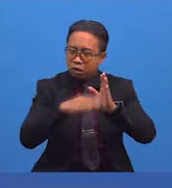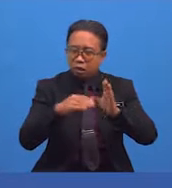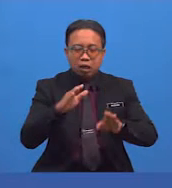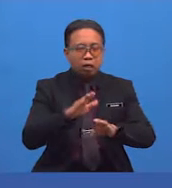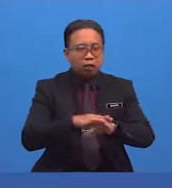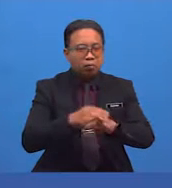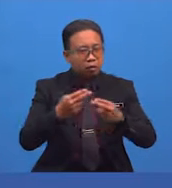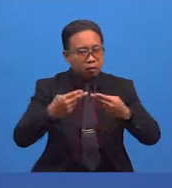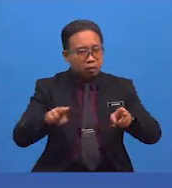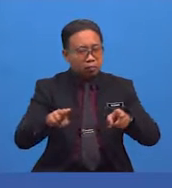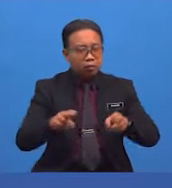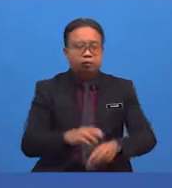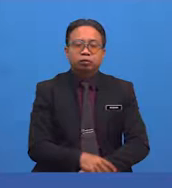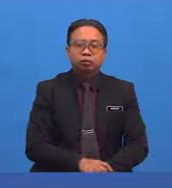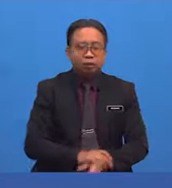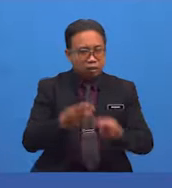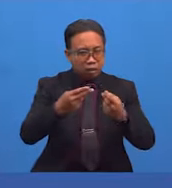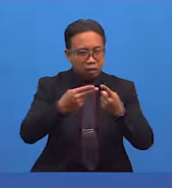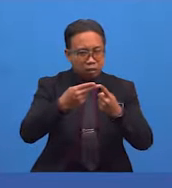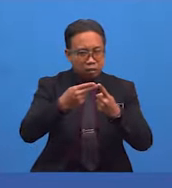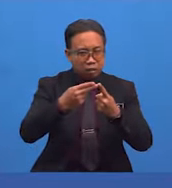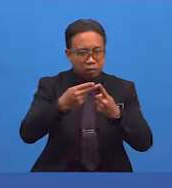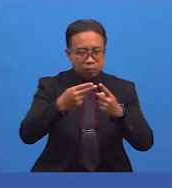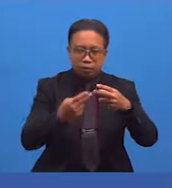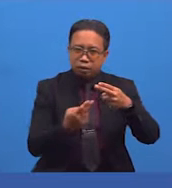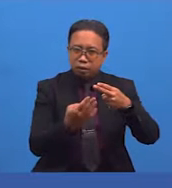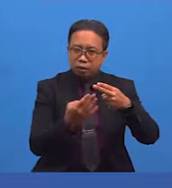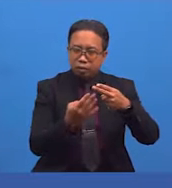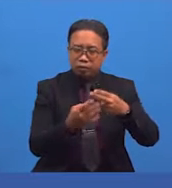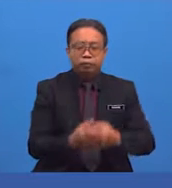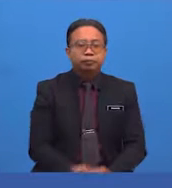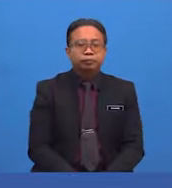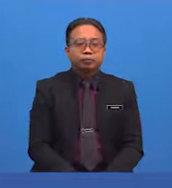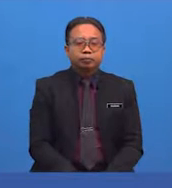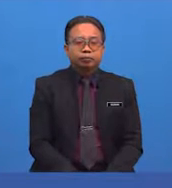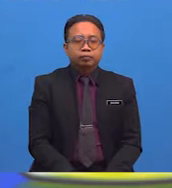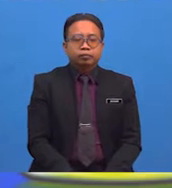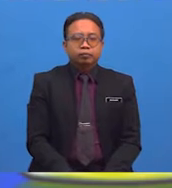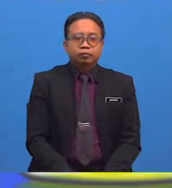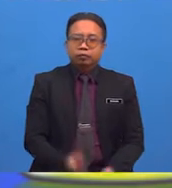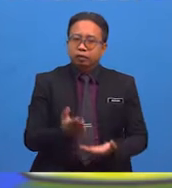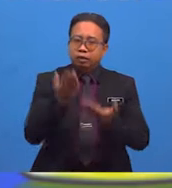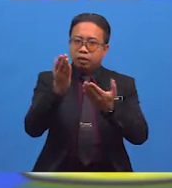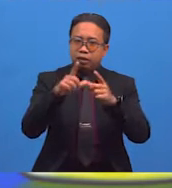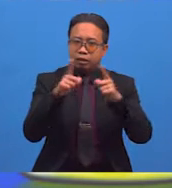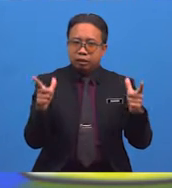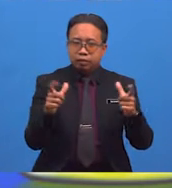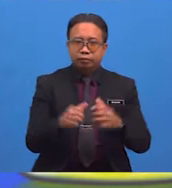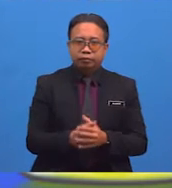mengurangkan kehilangan haba ke persekitaran secara perolakan. Cadangan